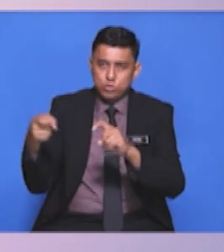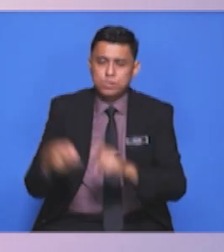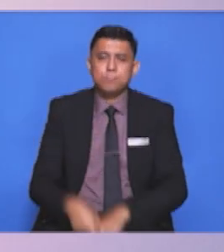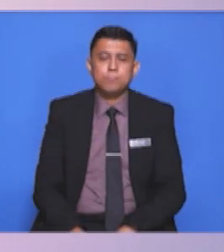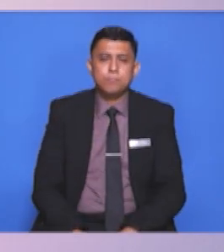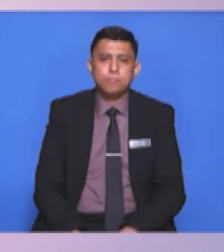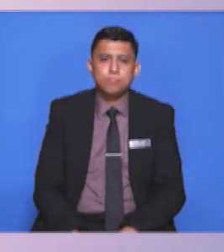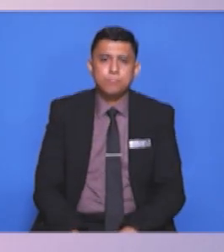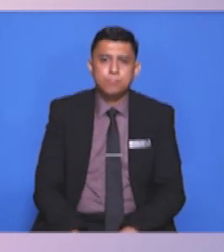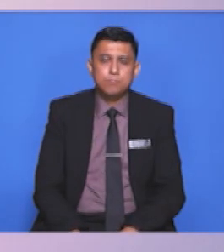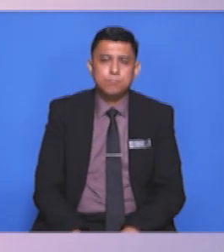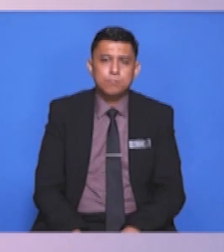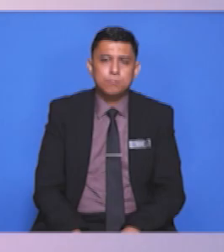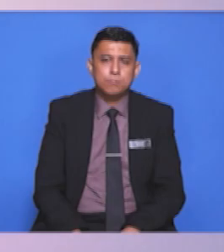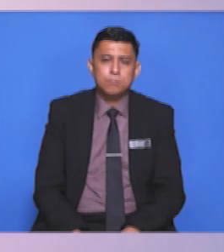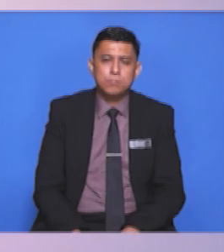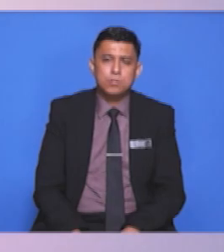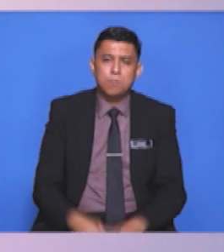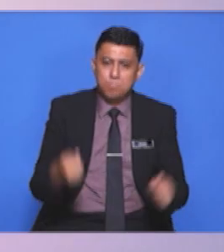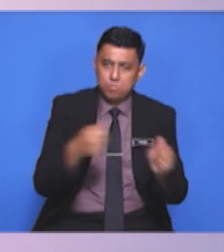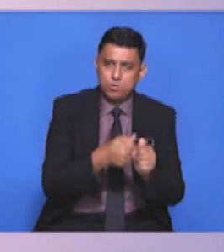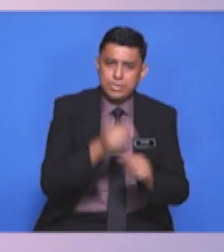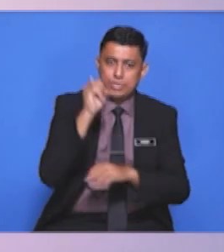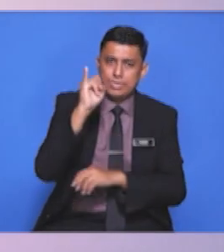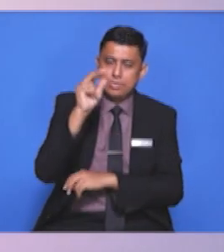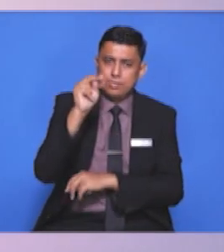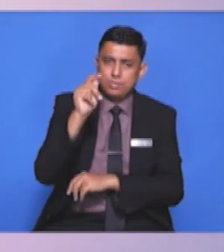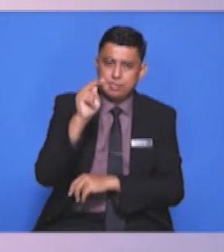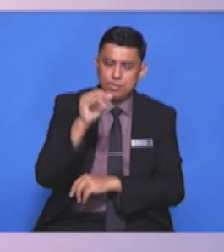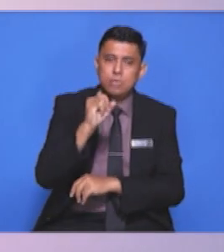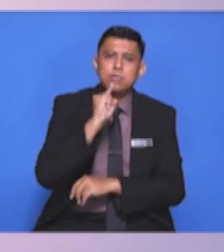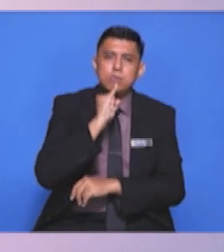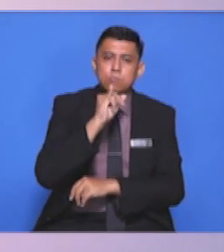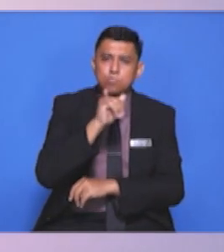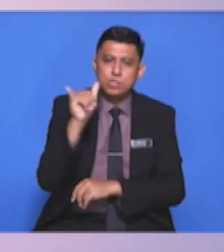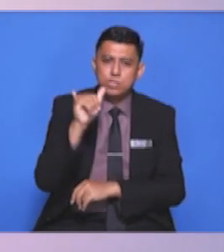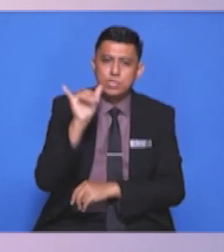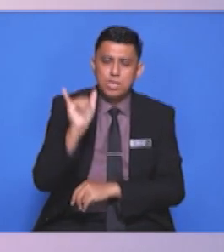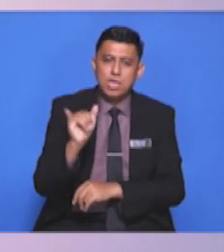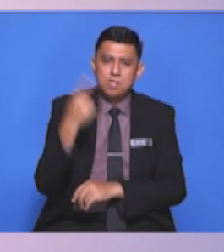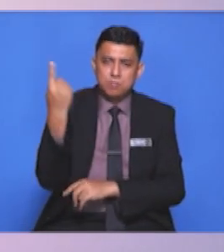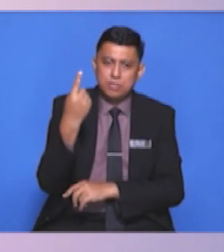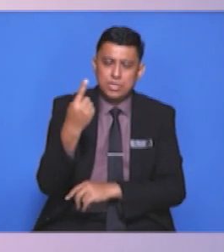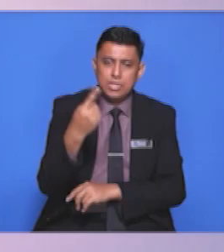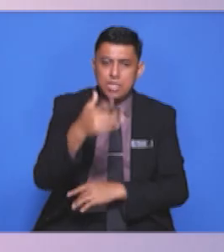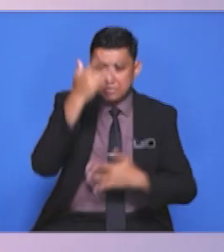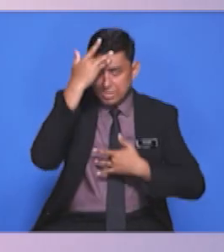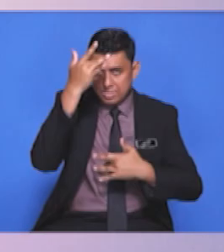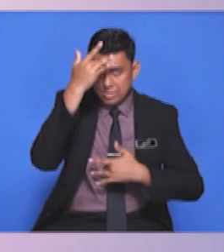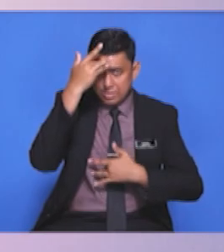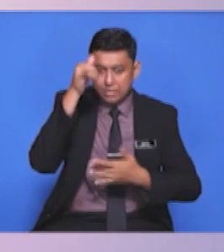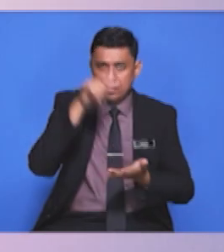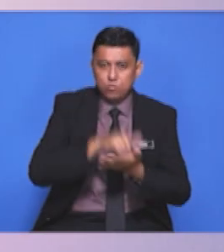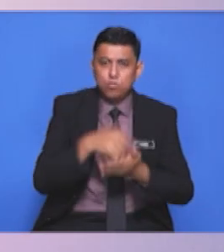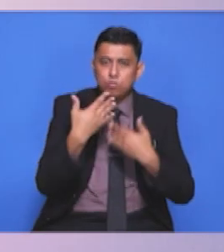intense Azlin ibunya sedang sakit sakit itu sudah tidak sedangkan diri